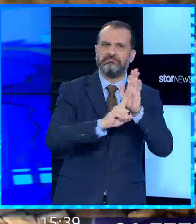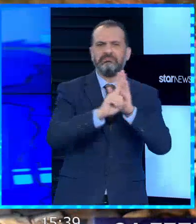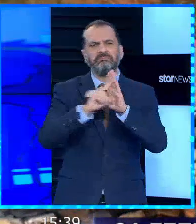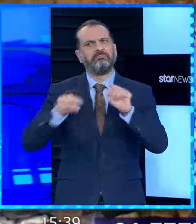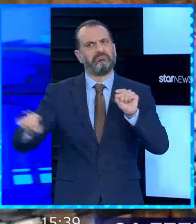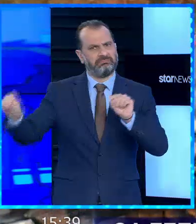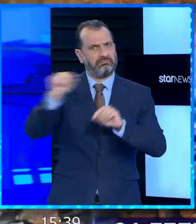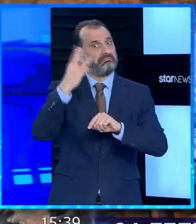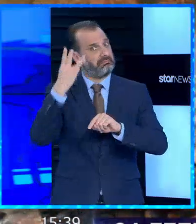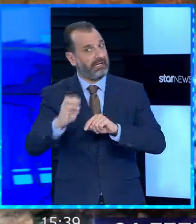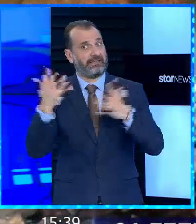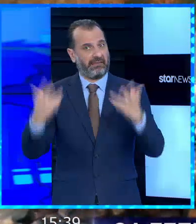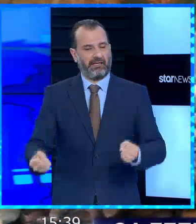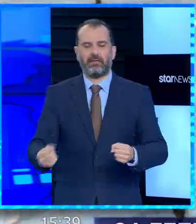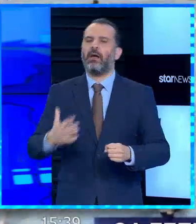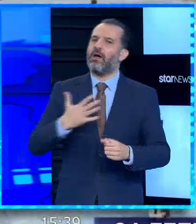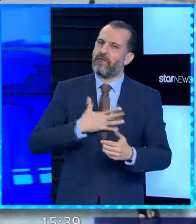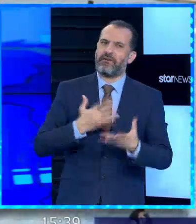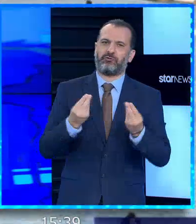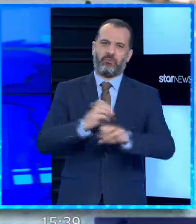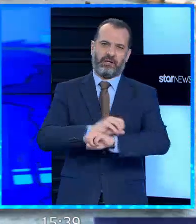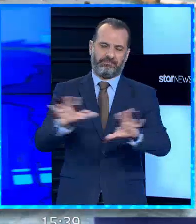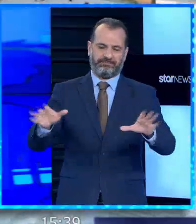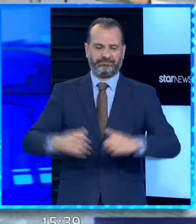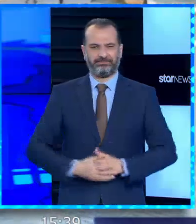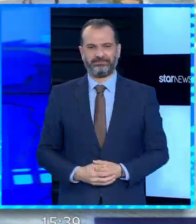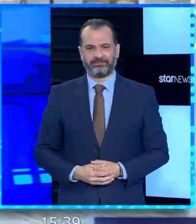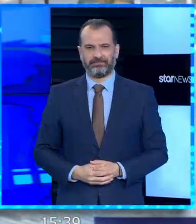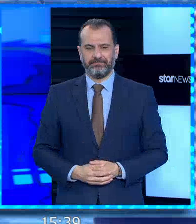τους 30 βαθμούς Κελσίου. Θοδωρή, να σας ευχαριστήσω πολύ.